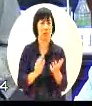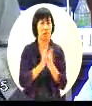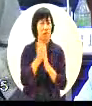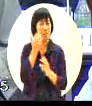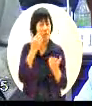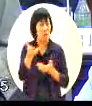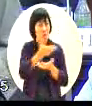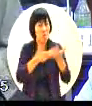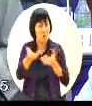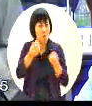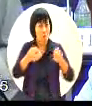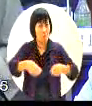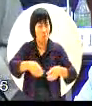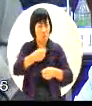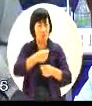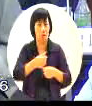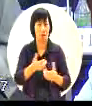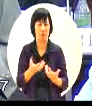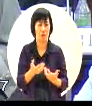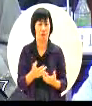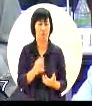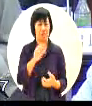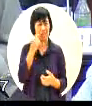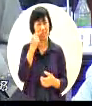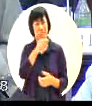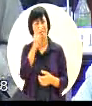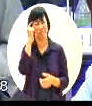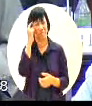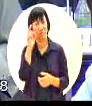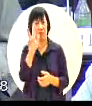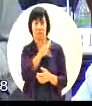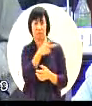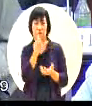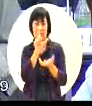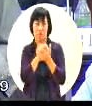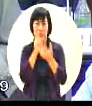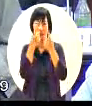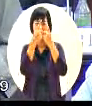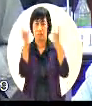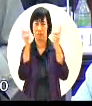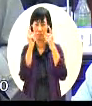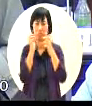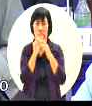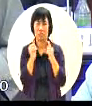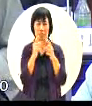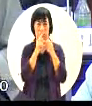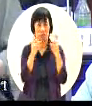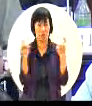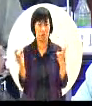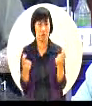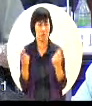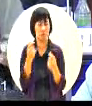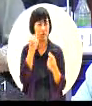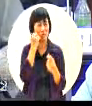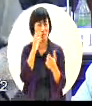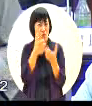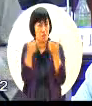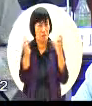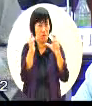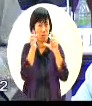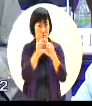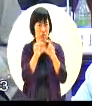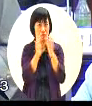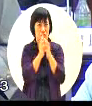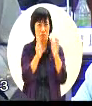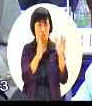协调，啊，因拢用讲啊，是安怎燕巢大学城，啊，这个部分拢区段征收啊，各搭拢安